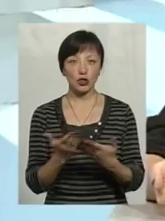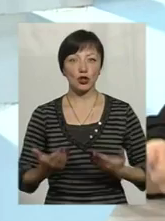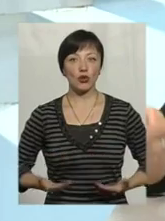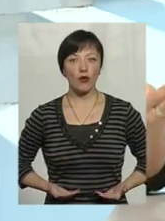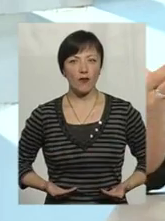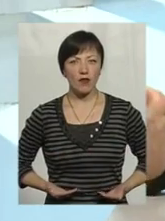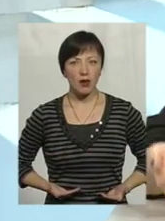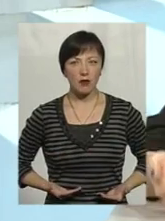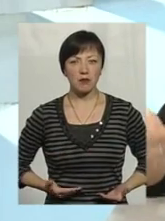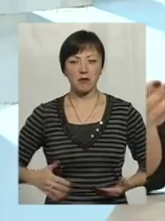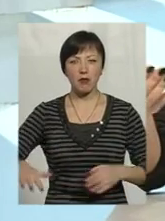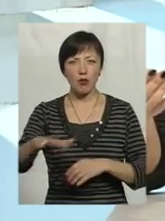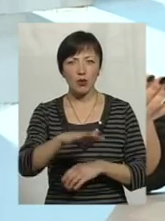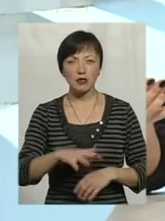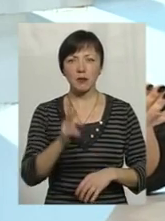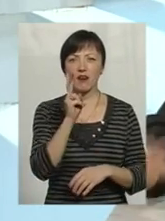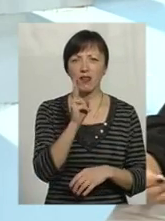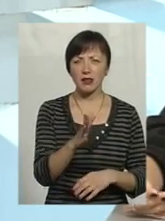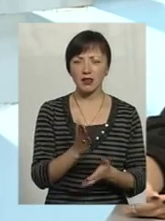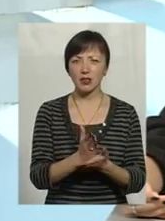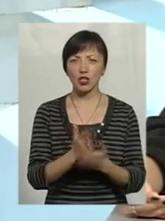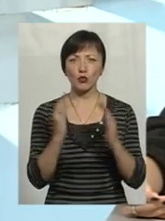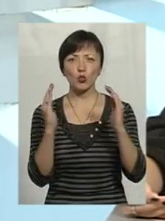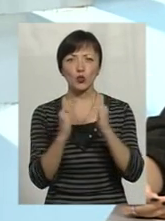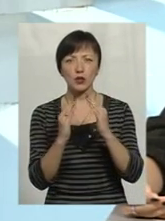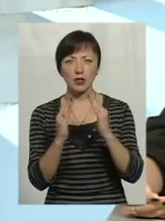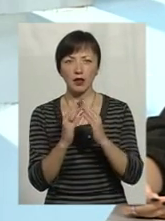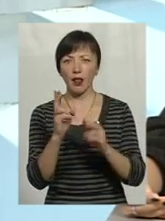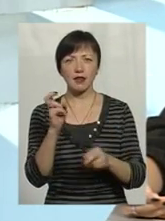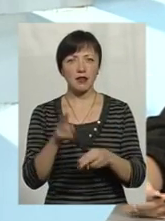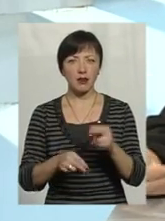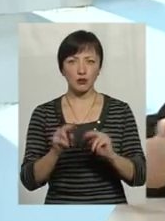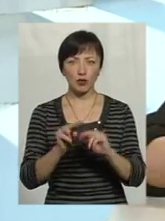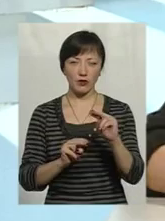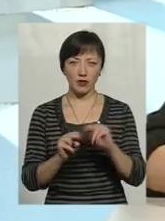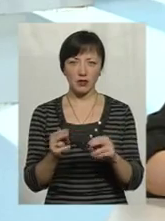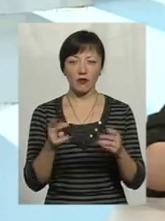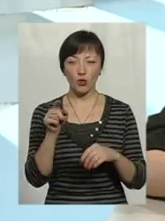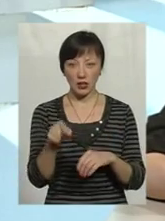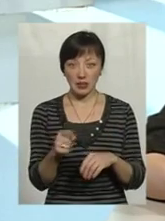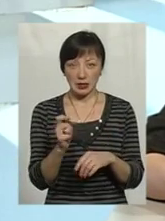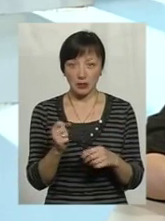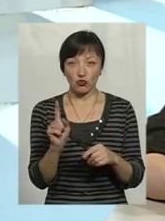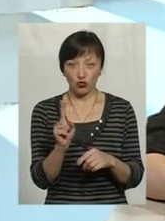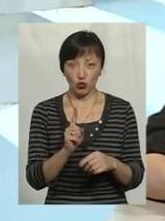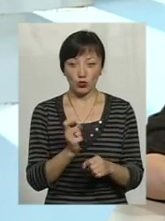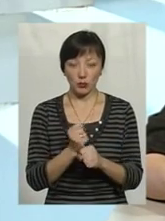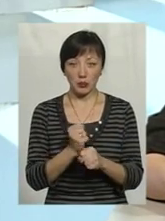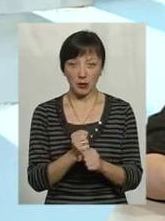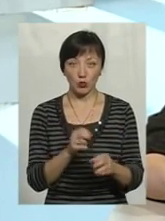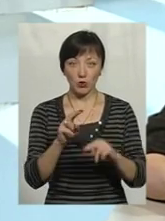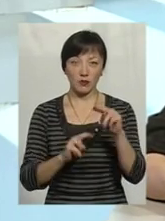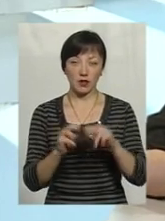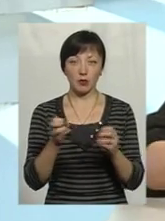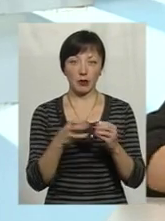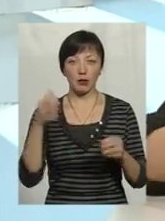житловими квадратними квартирами, і навіть є житловий будинок, незавершене будівництво. Тобто вони за щось вже здійснювали будівництво в